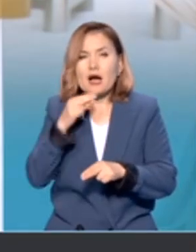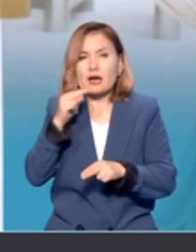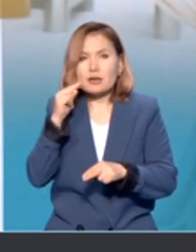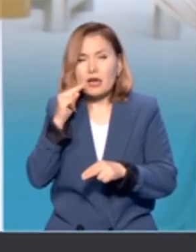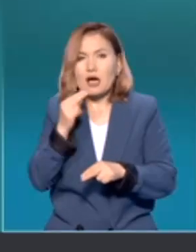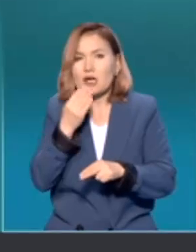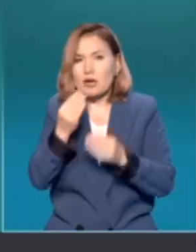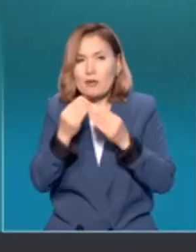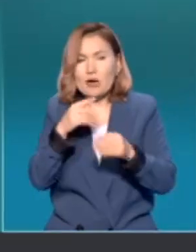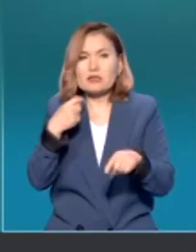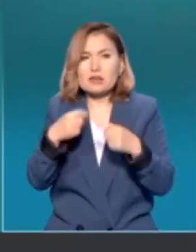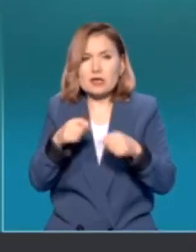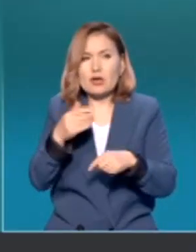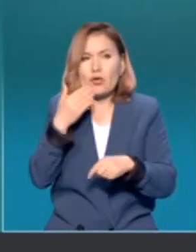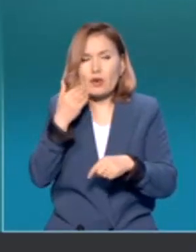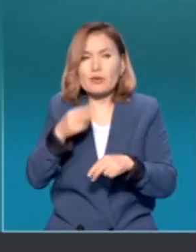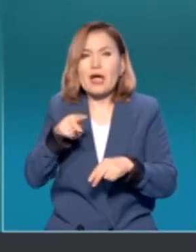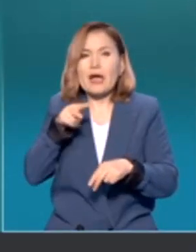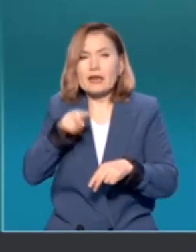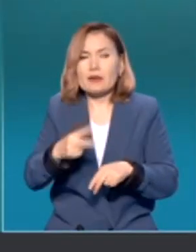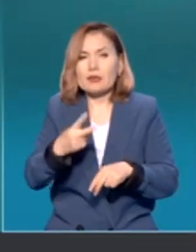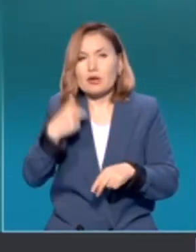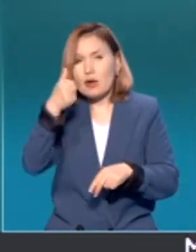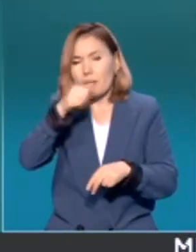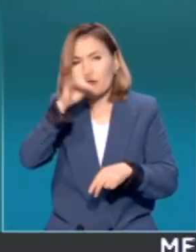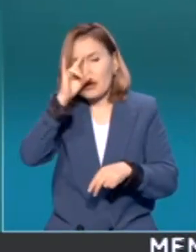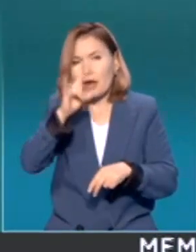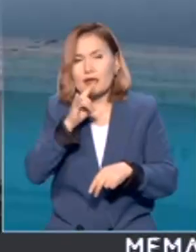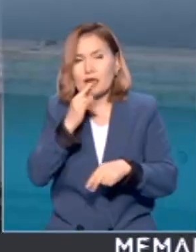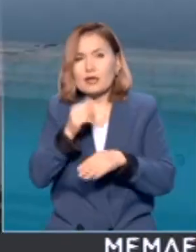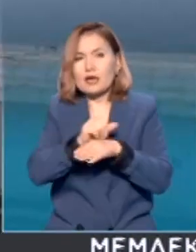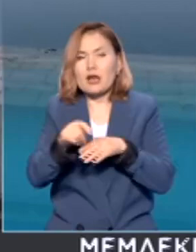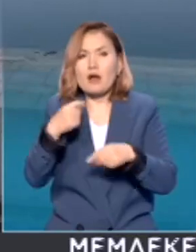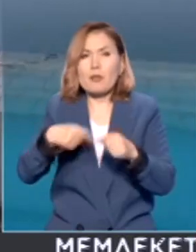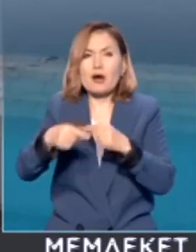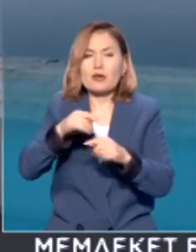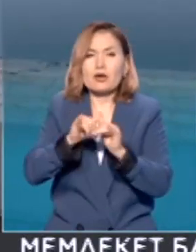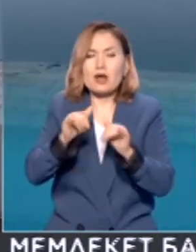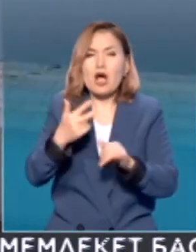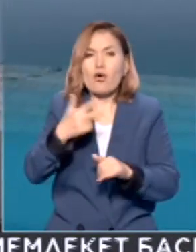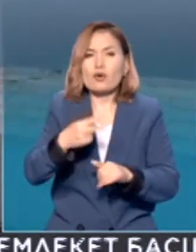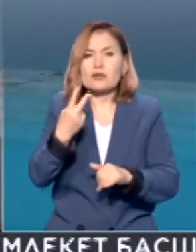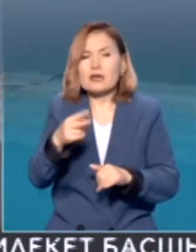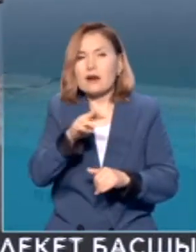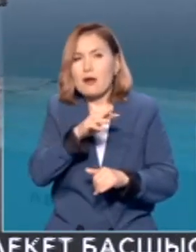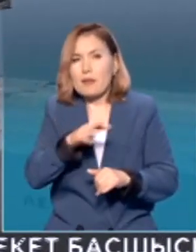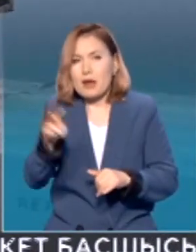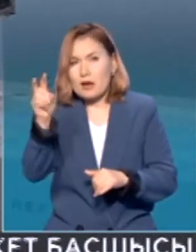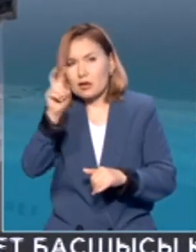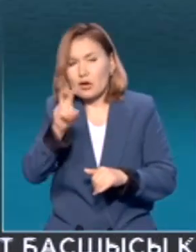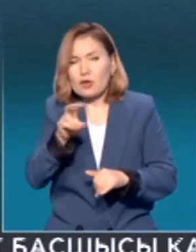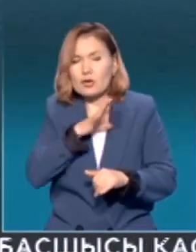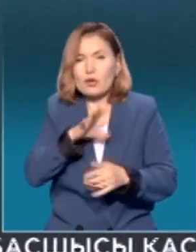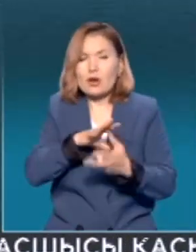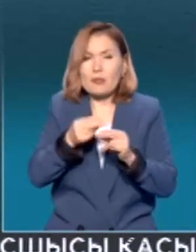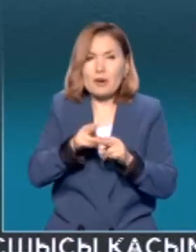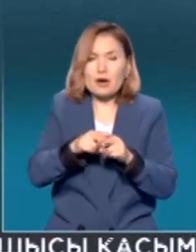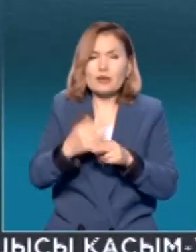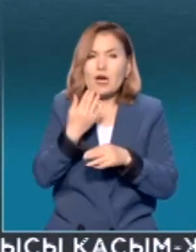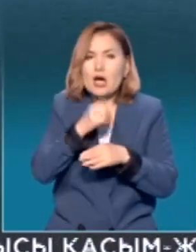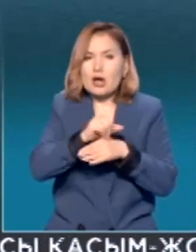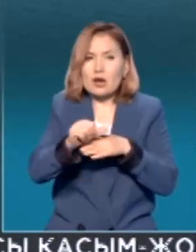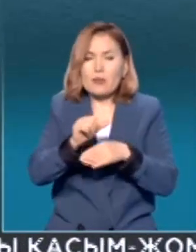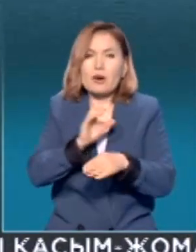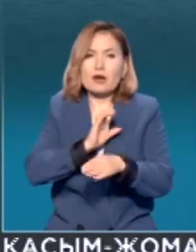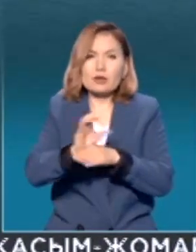шығару мүмкіндігі бар. 2023 жылдың 1-ші 90-да Қазақстанның сыртқы сауда айналымы 32 миллиард ақш долларынан асты. Оның ішінде экспорт 19 миллиардқа